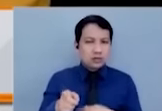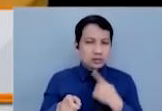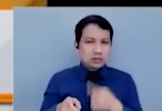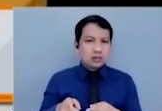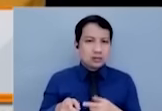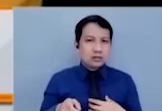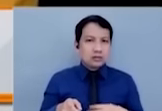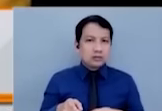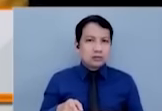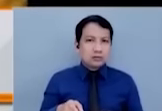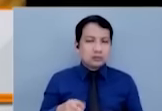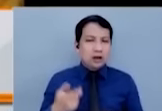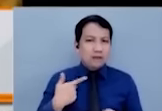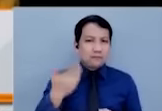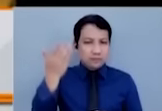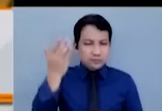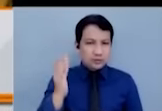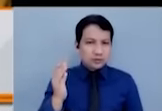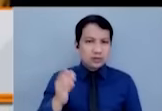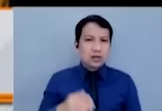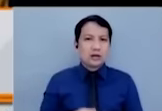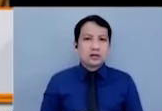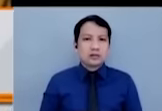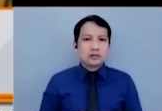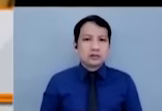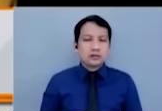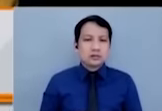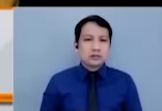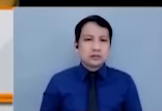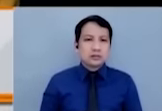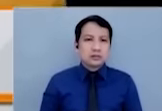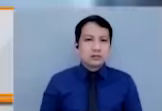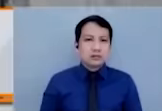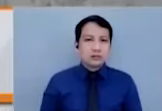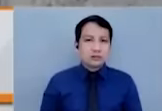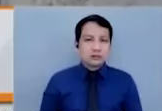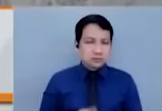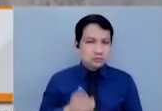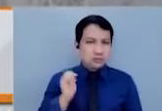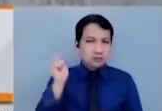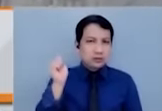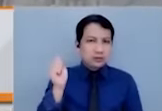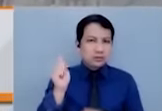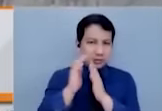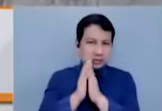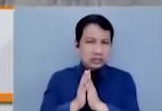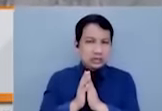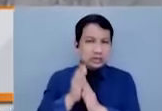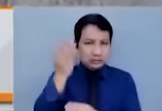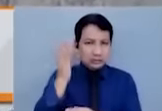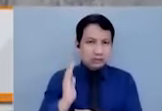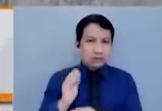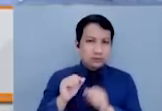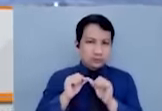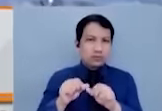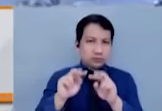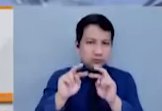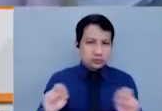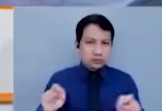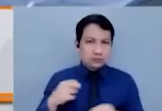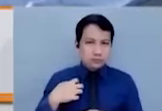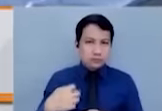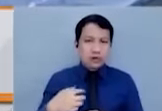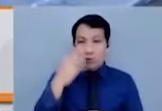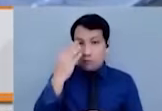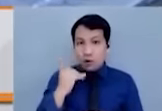Diyos. Ako doon na lang ako eh. Pinapasa Diyos ko. Patuloy naman ang investigasyon ng pulisya para matukoy